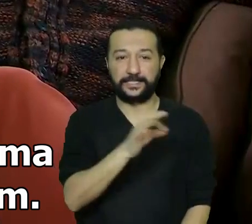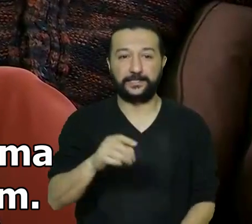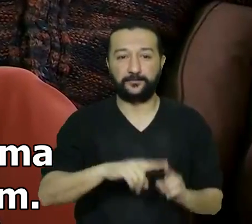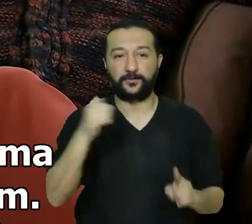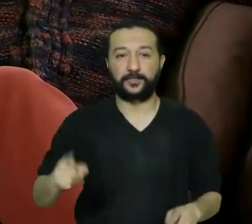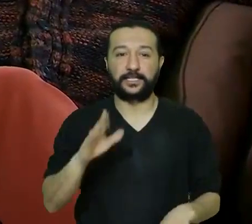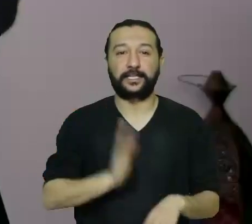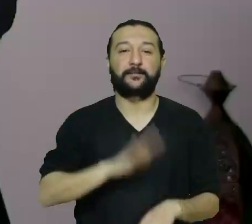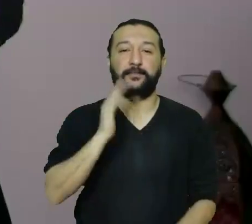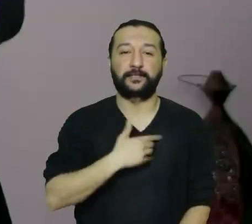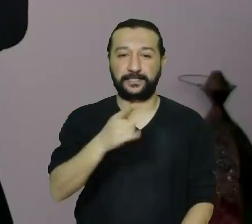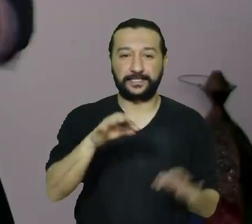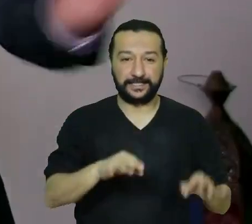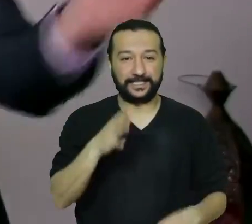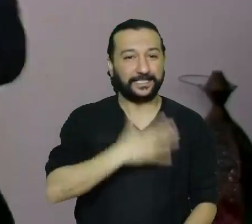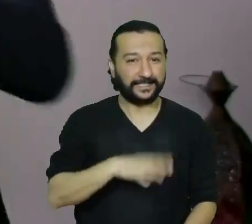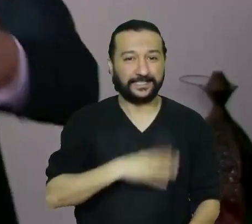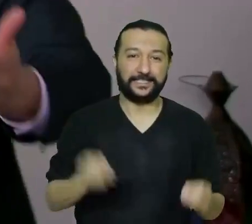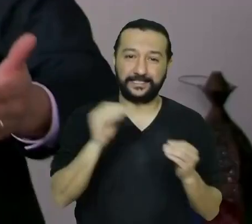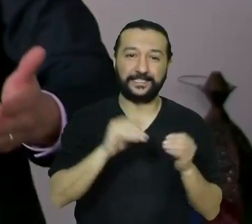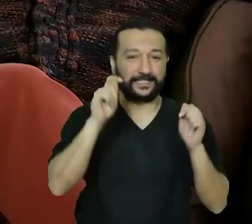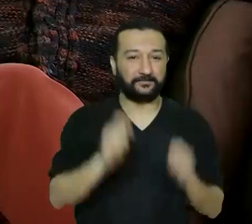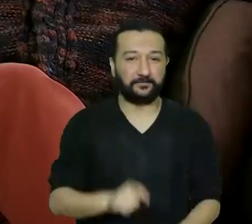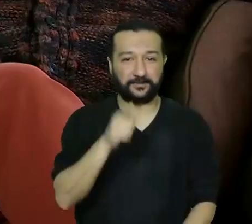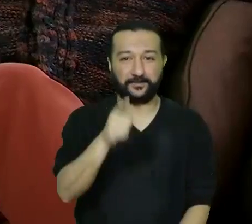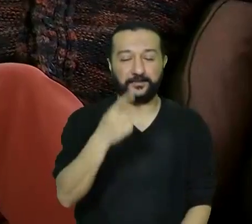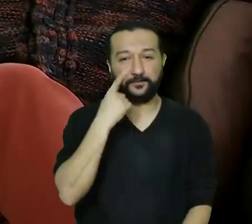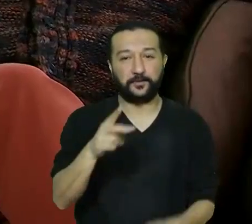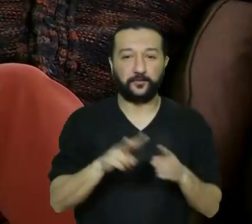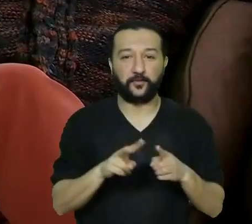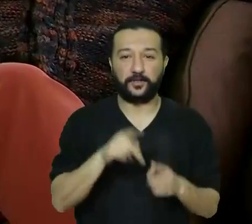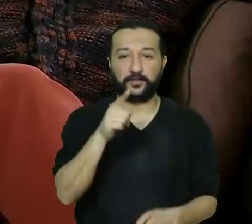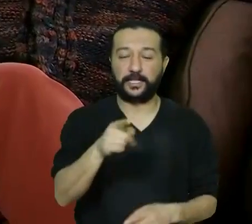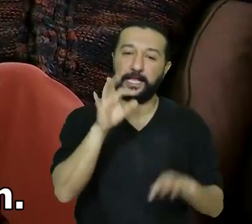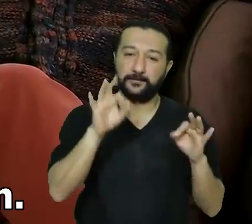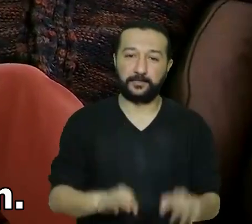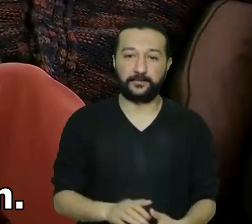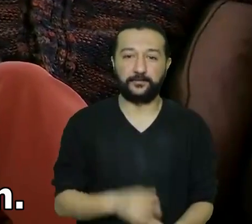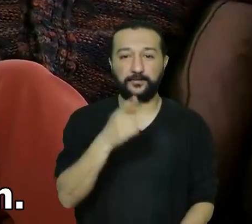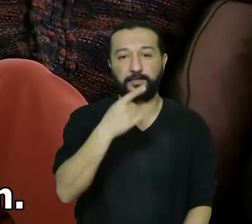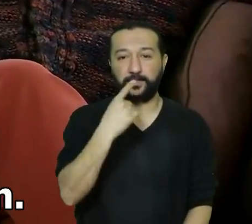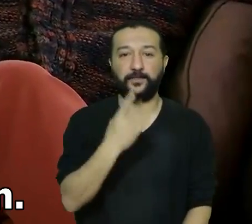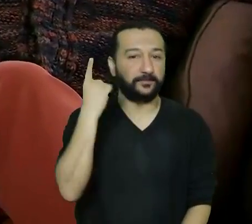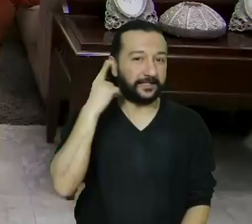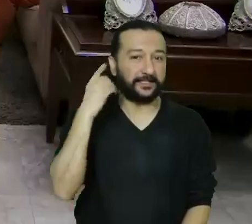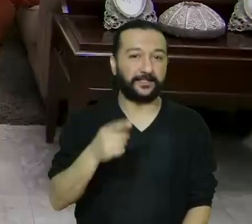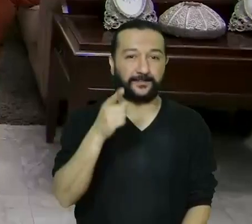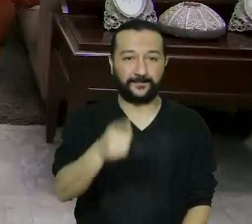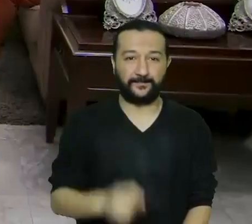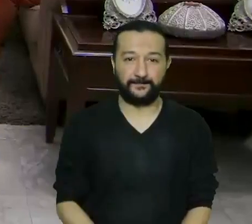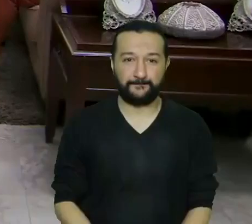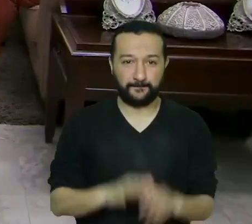bugüne kadar yapmadım. Şimdi istediğiniz kadar yapabilirsiniz işte. Nurhan, hadi bakalım. Söyle bir şey de dinleyelim.